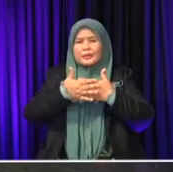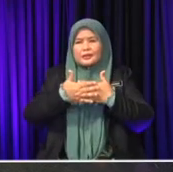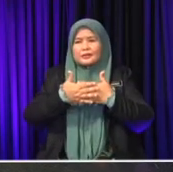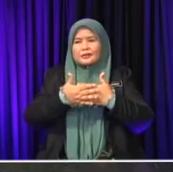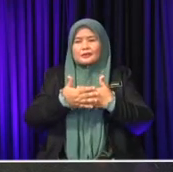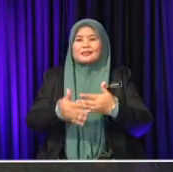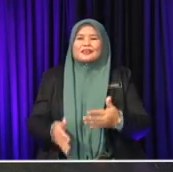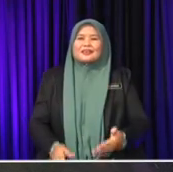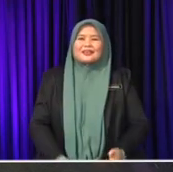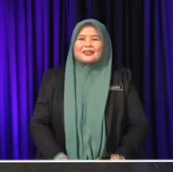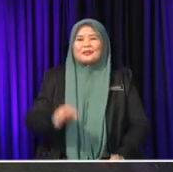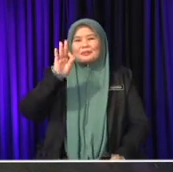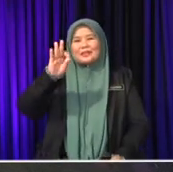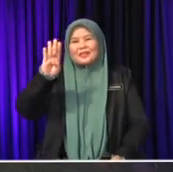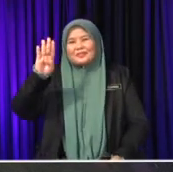BFF